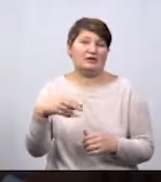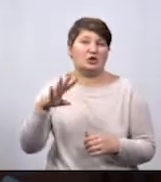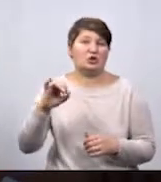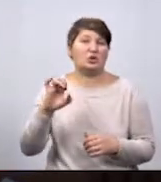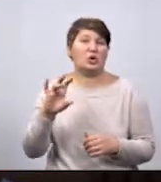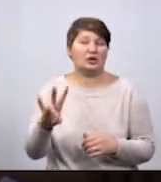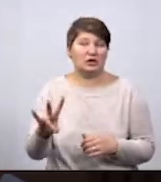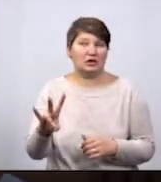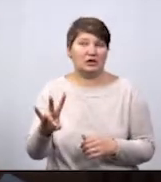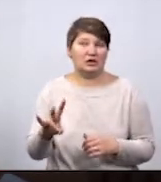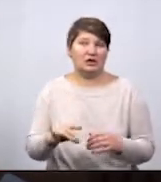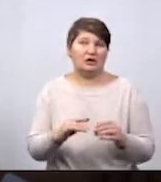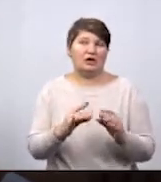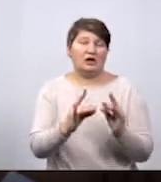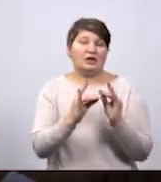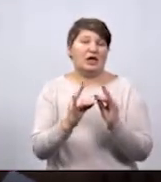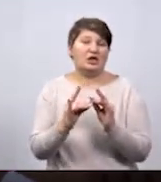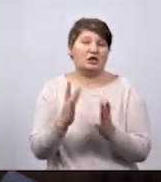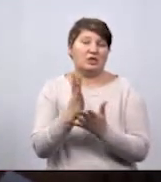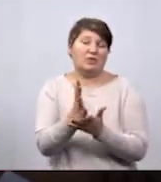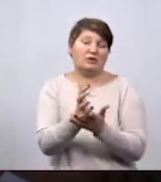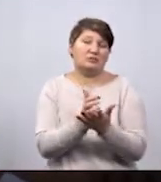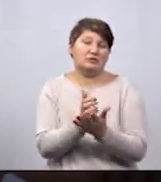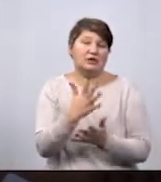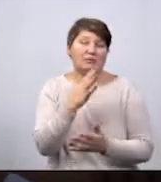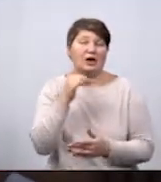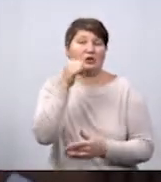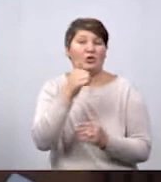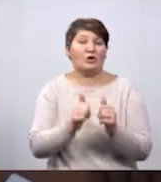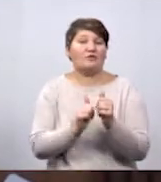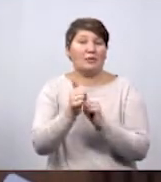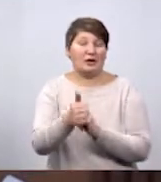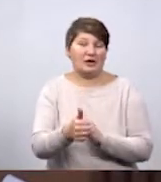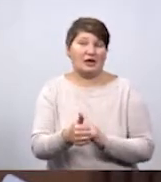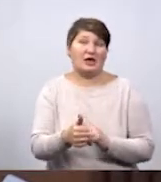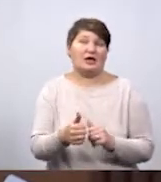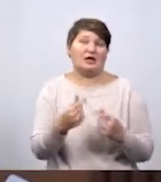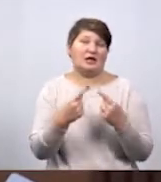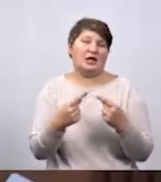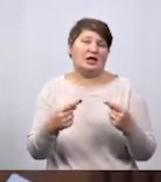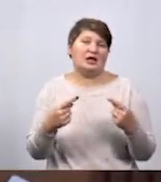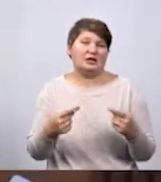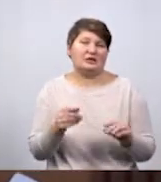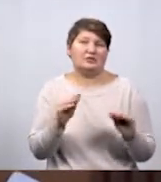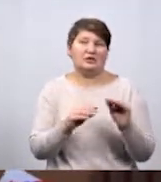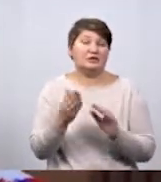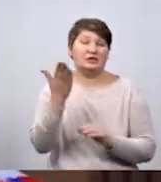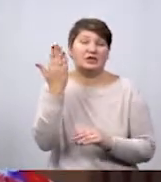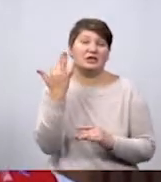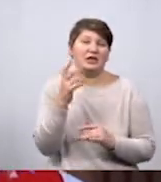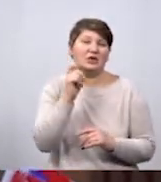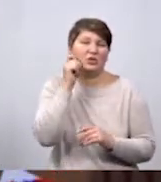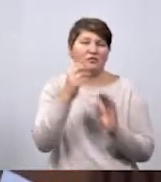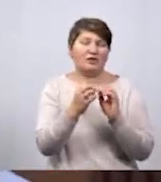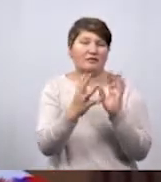ми білизни маємо ще років на 5 наперед. Нас ліжка ми маємо ще функціонально. Ми за ті роки, от я